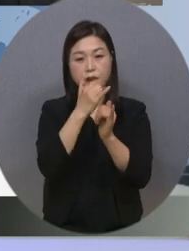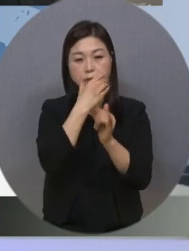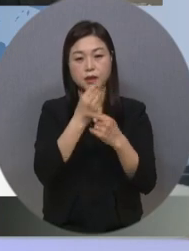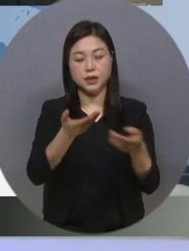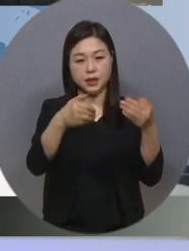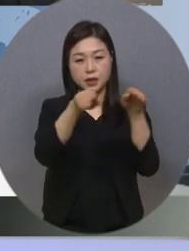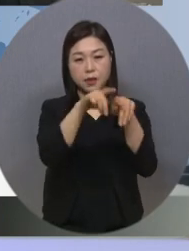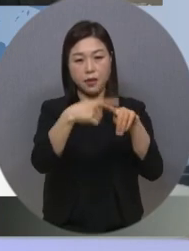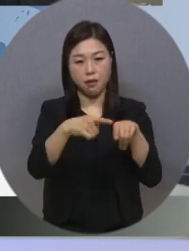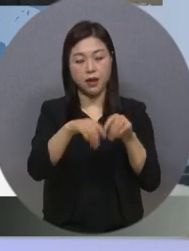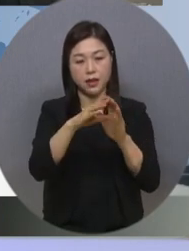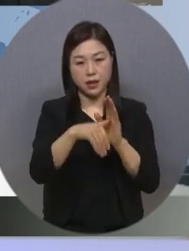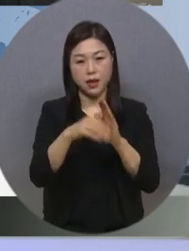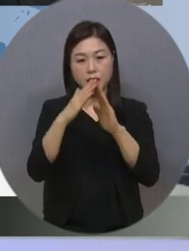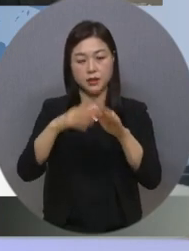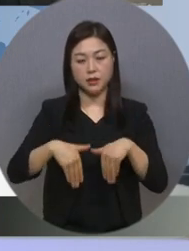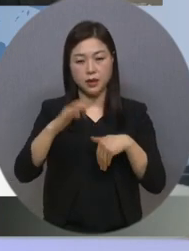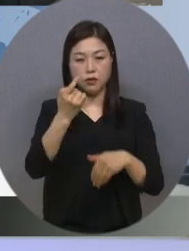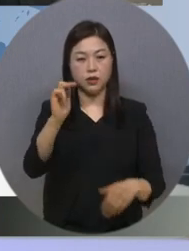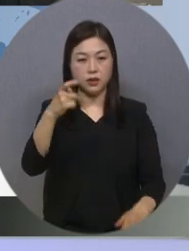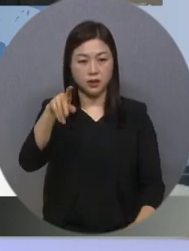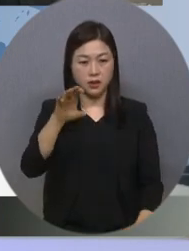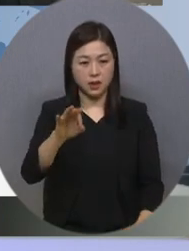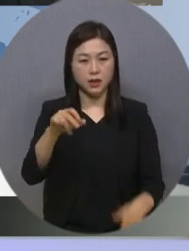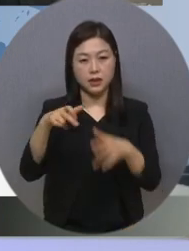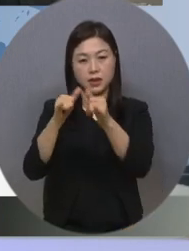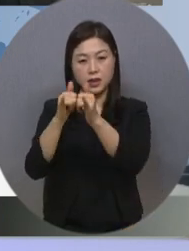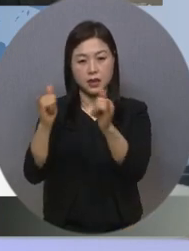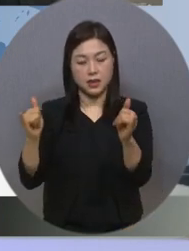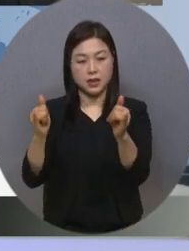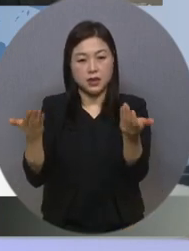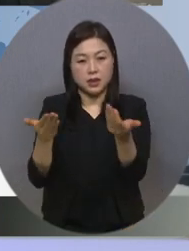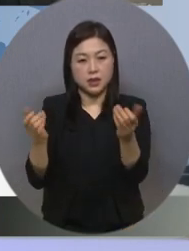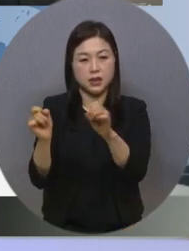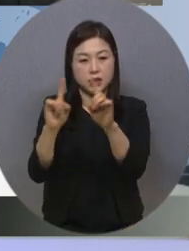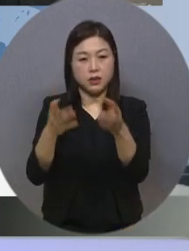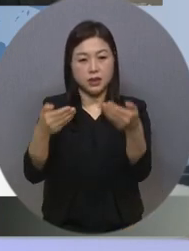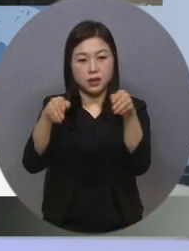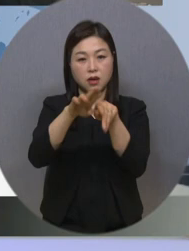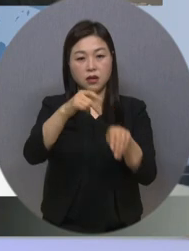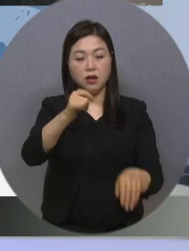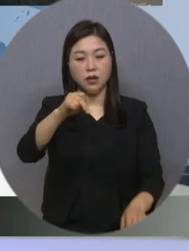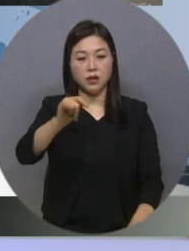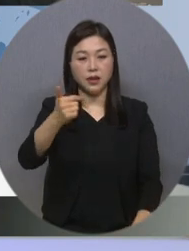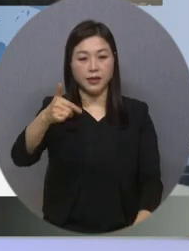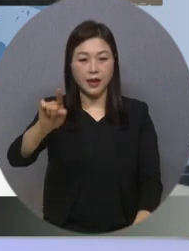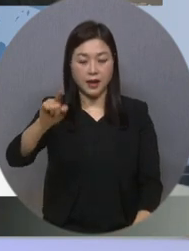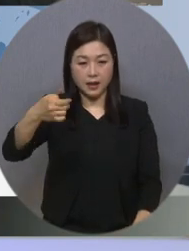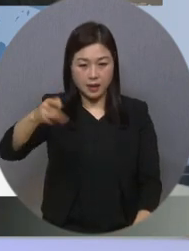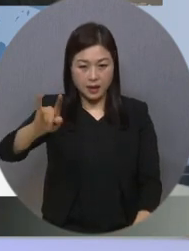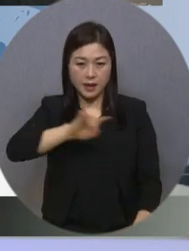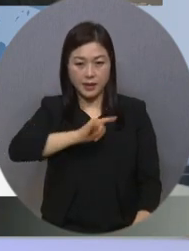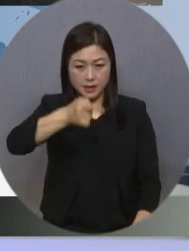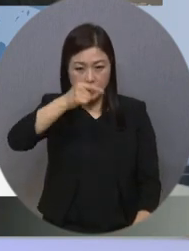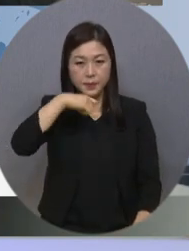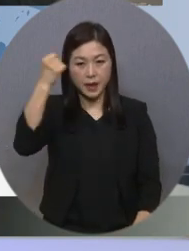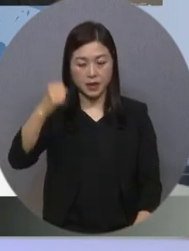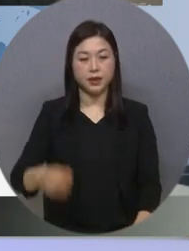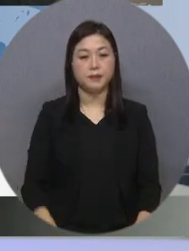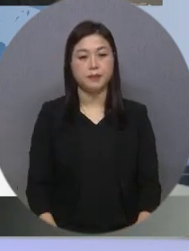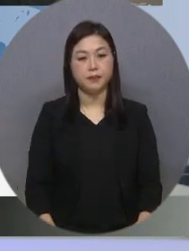사회복지시설 평가에서 전남 광양시 장애인 직업재활시설인 서산나래가 최우수 등급기관으로